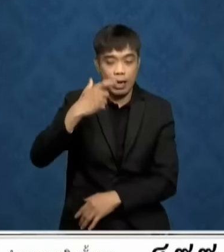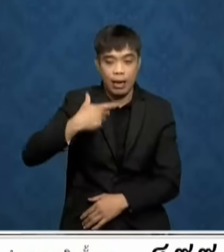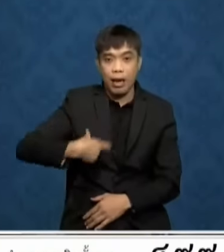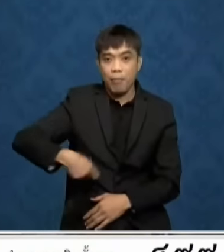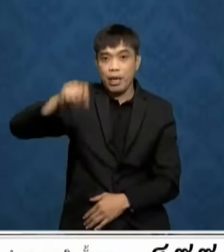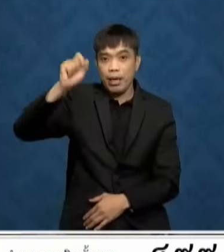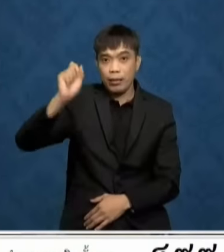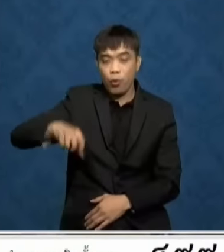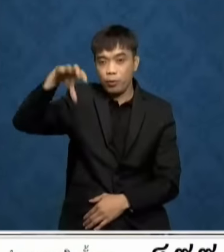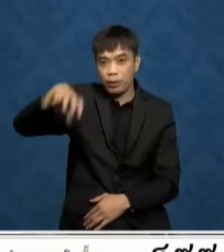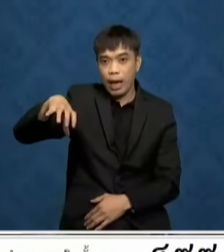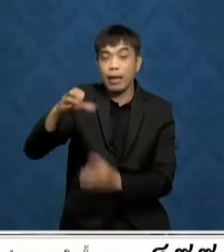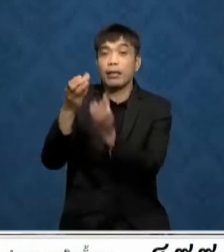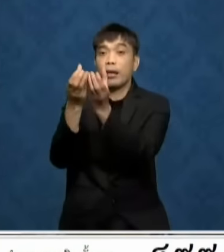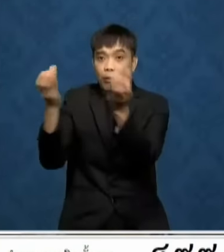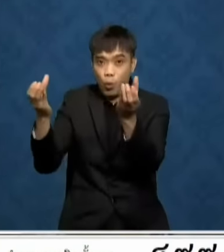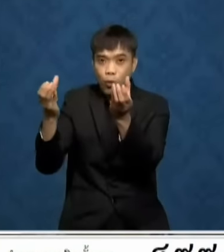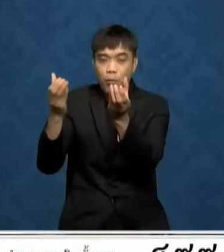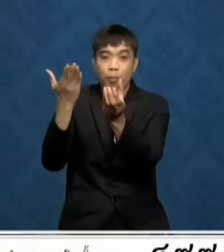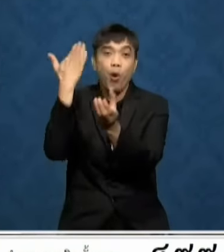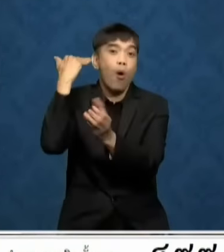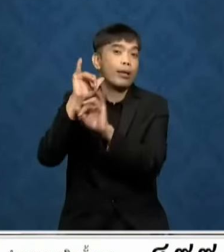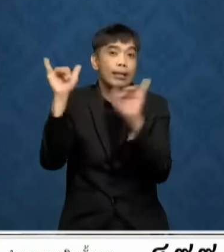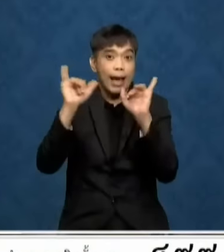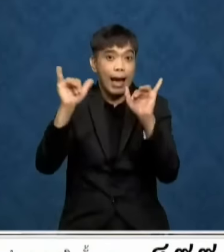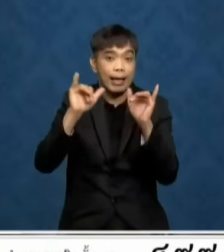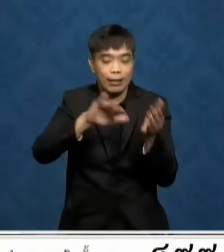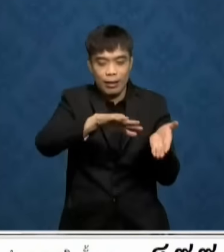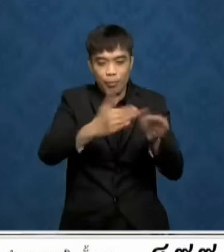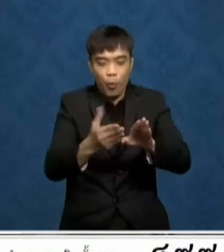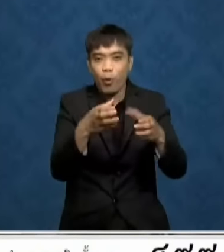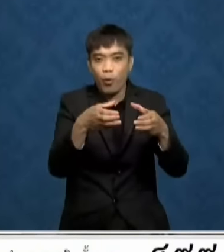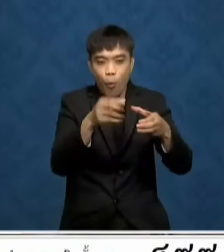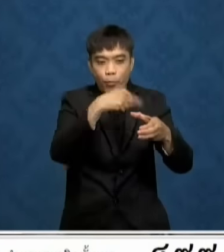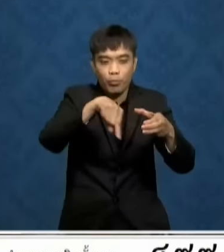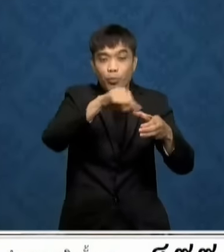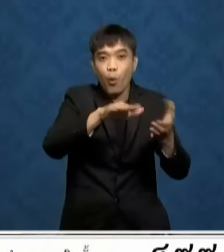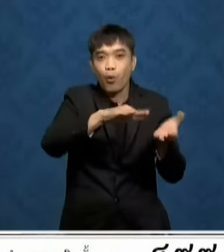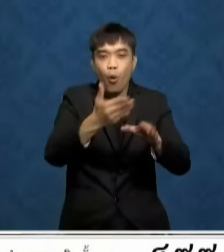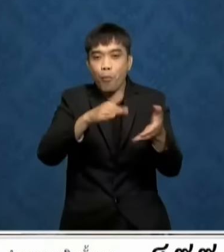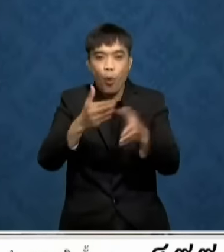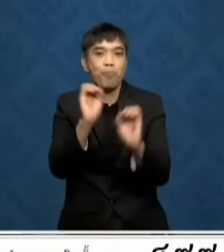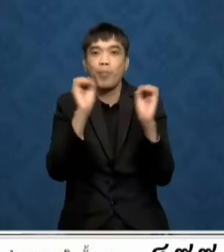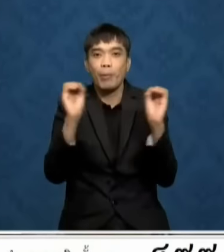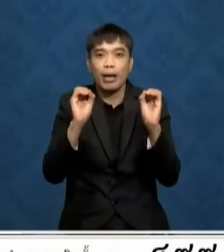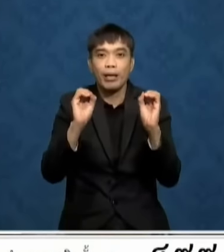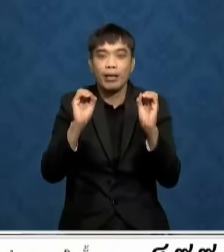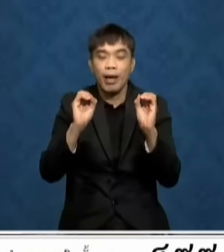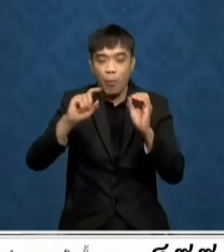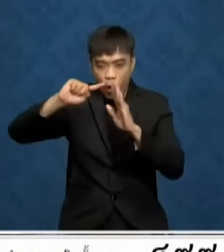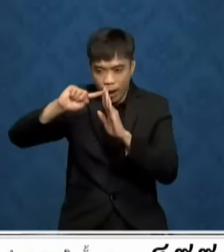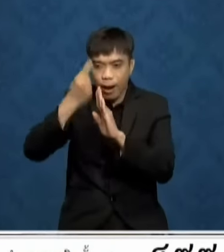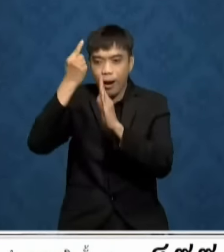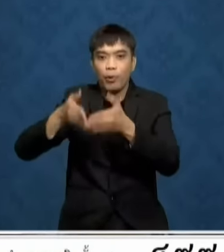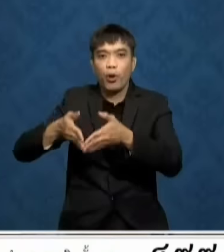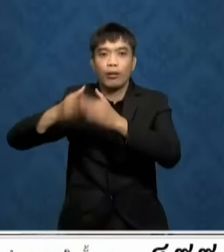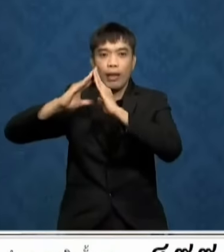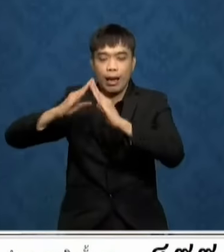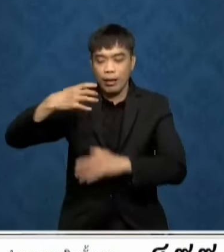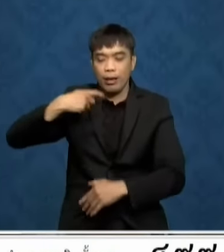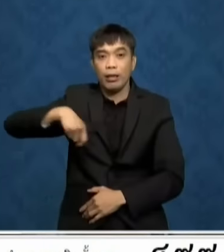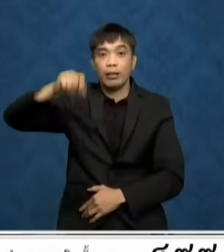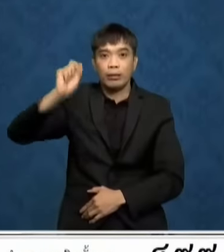ละครับหลังรัฐประหาร49ก็ยุบพรรคเป็นว่าเล่น ต่เชื่อไหมครับ